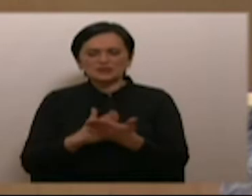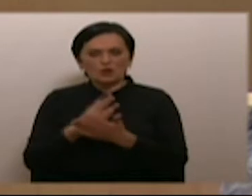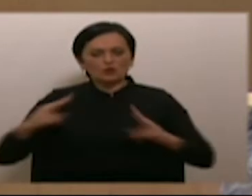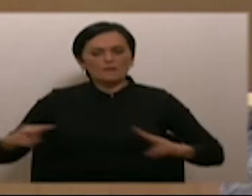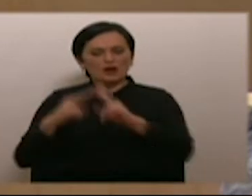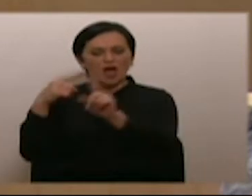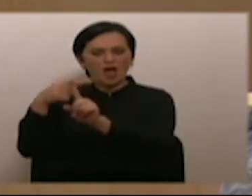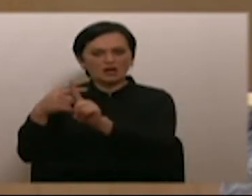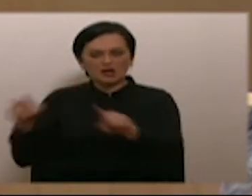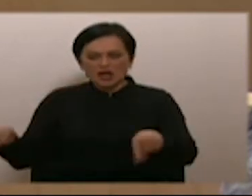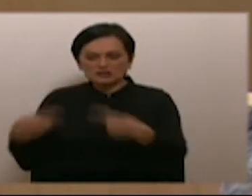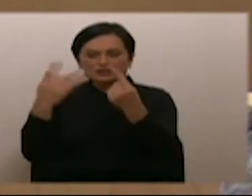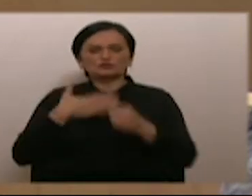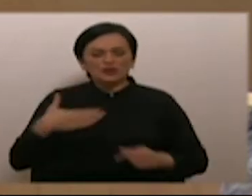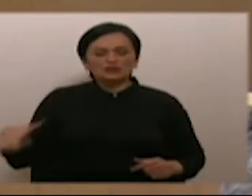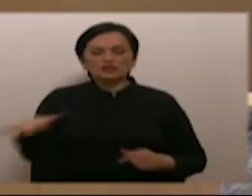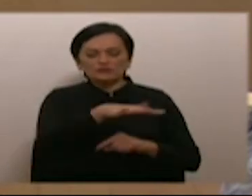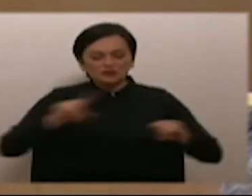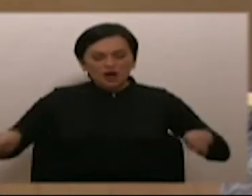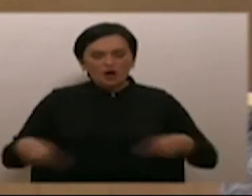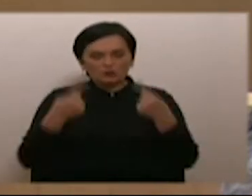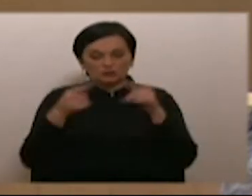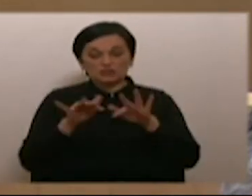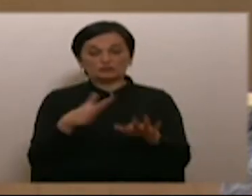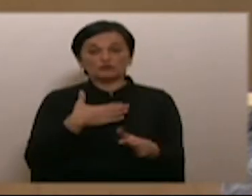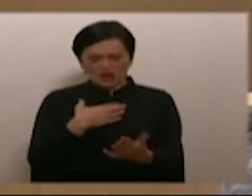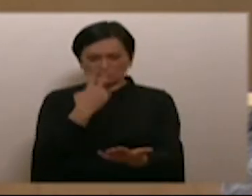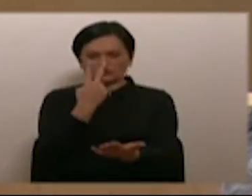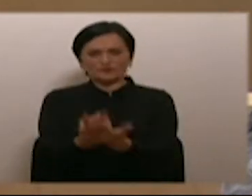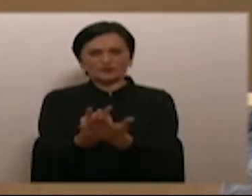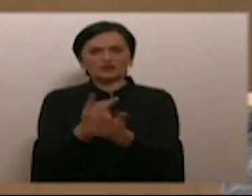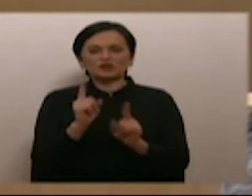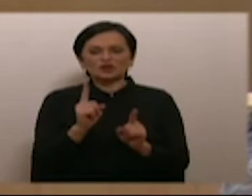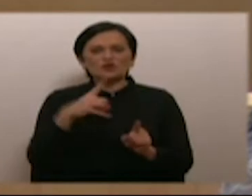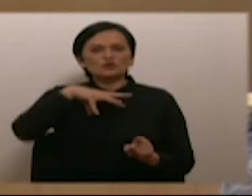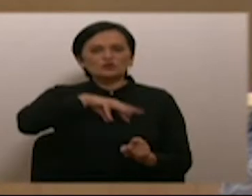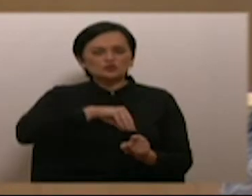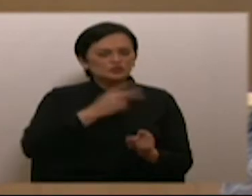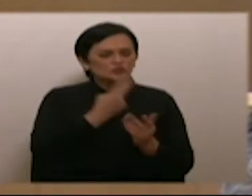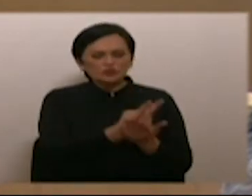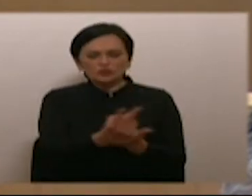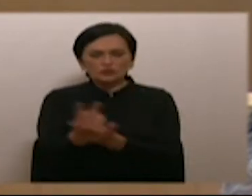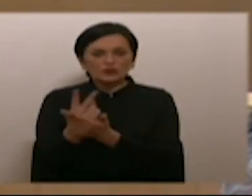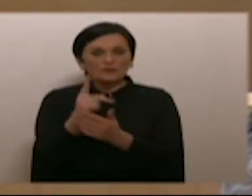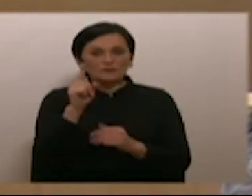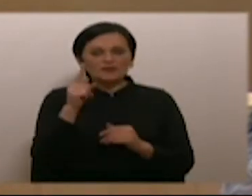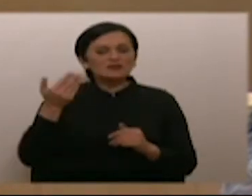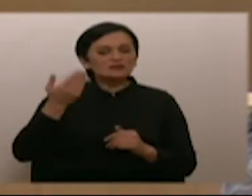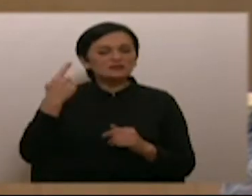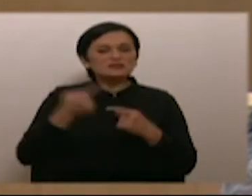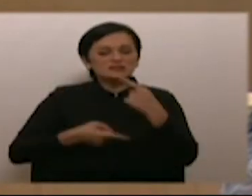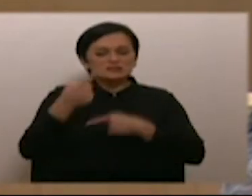ჩვენი ქვეყნის აღორძინების საქმეს. ჩვენ აქ ვიხილეთ იმ სულის რეინკარნაცია, რომელიც ასე გვახსოვს ჩვენ გასული საუკუნის